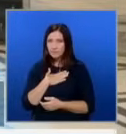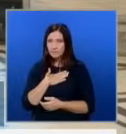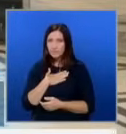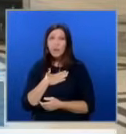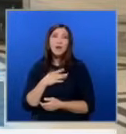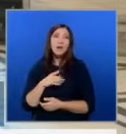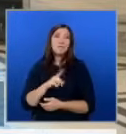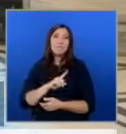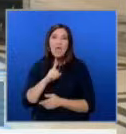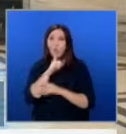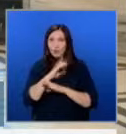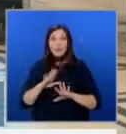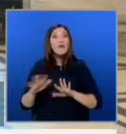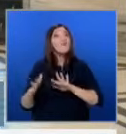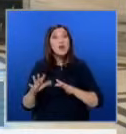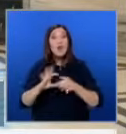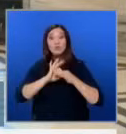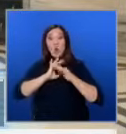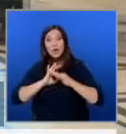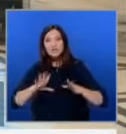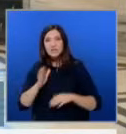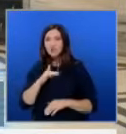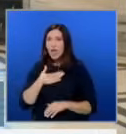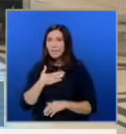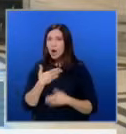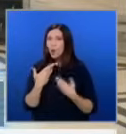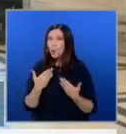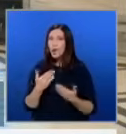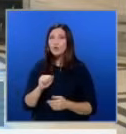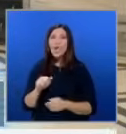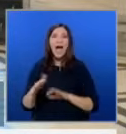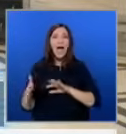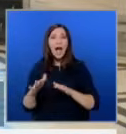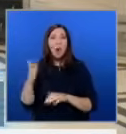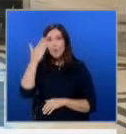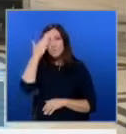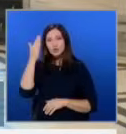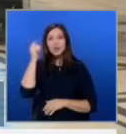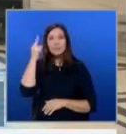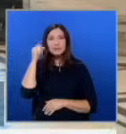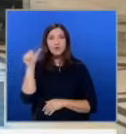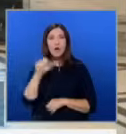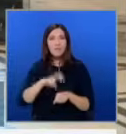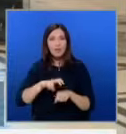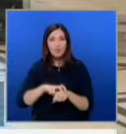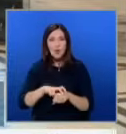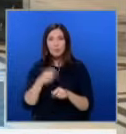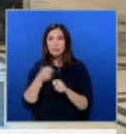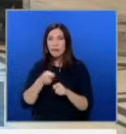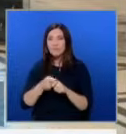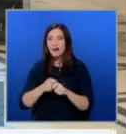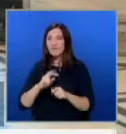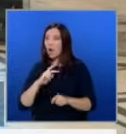не утихва. Вероятно, развръзка ще има, когато и ако почетният председател Ахмед Доган